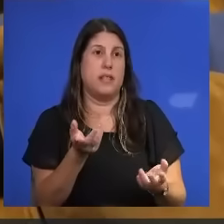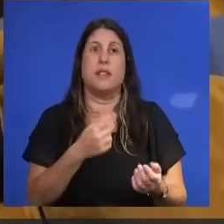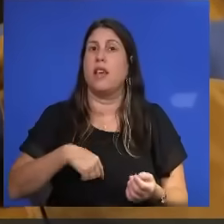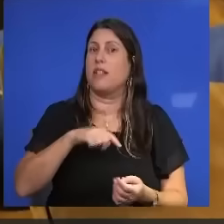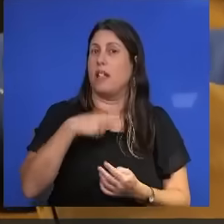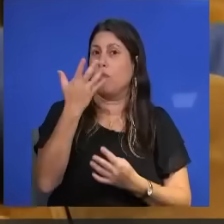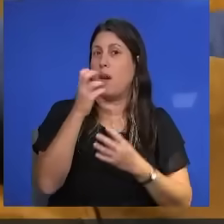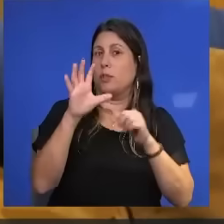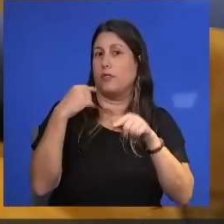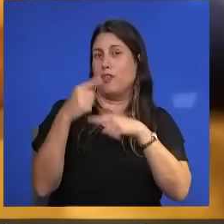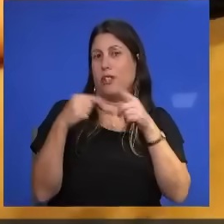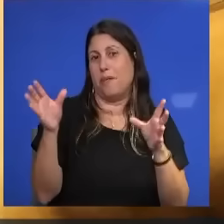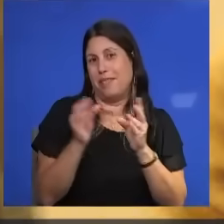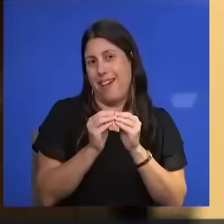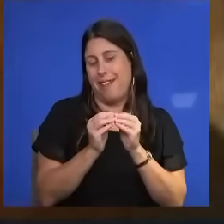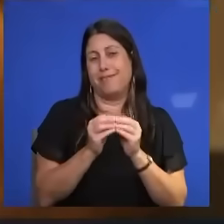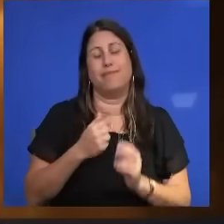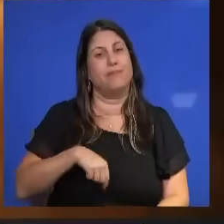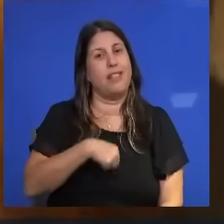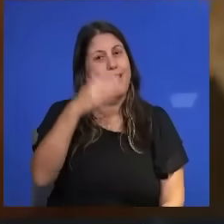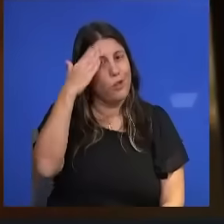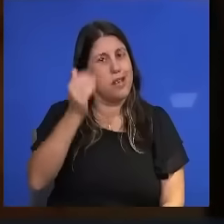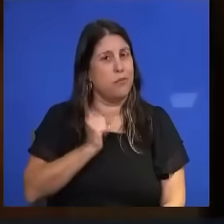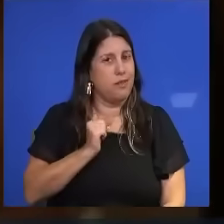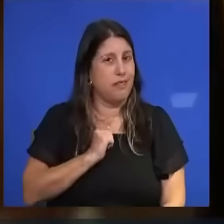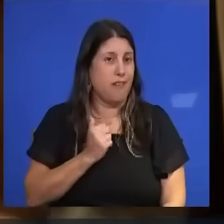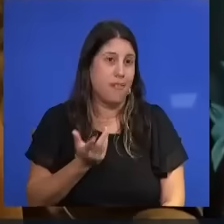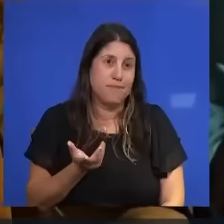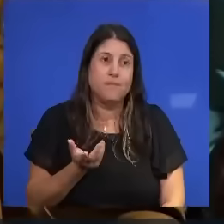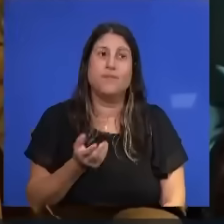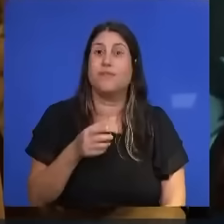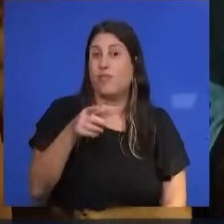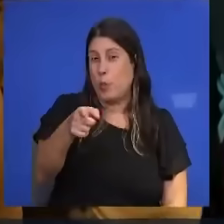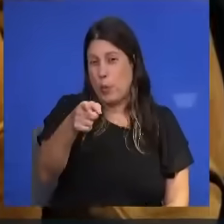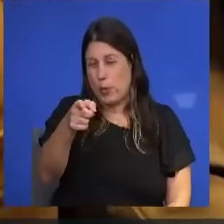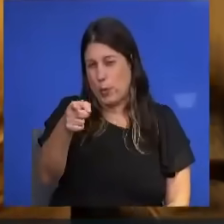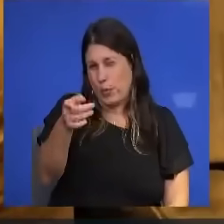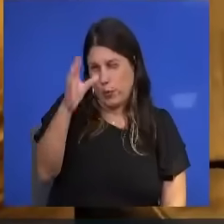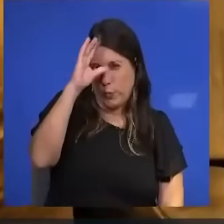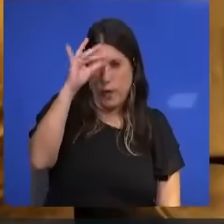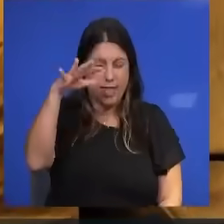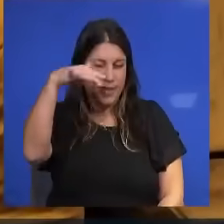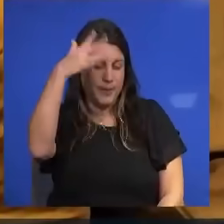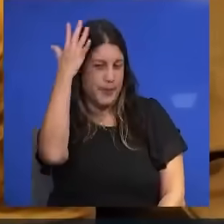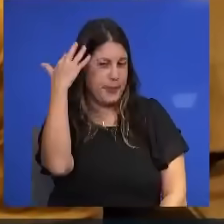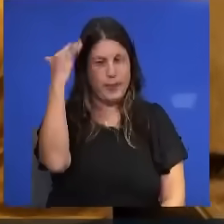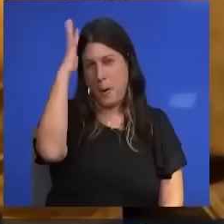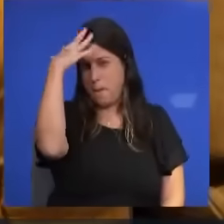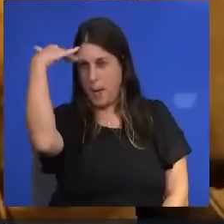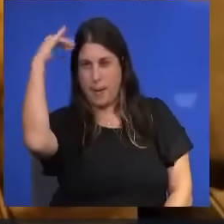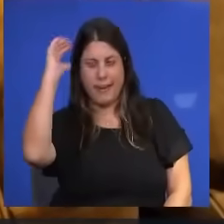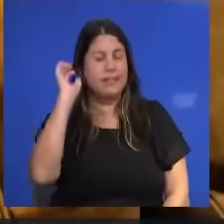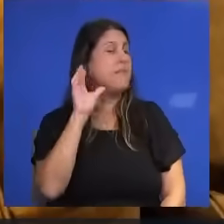ביחד. הכרנו בצבא. לא, היה מלא שיער, עם בלורית. נכון, הייתי מלא שיער, עם